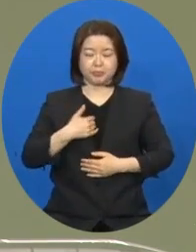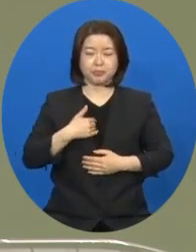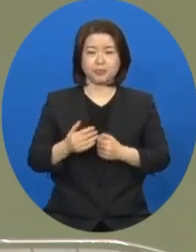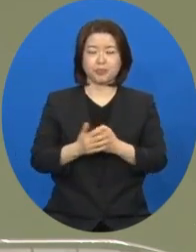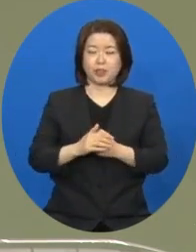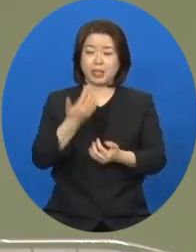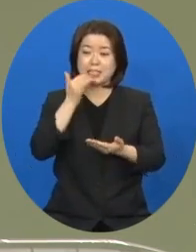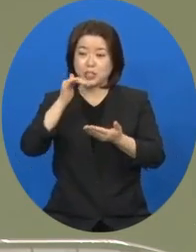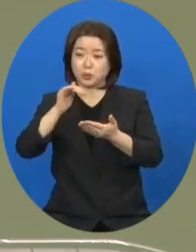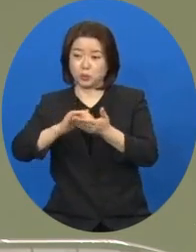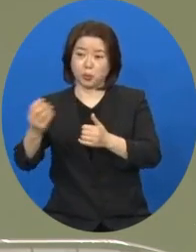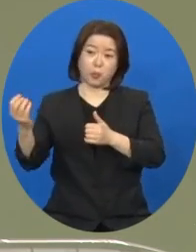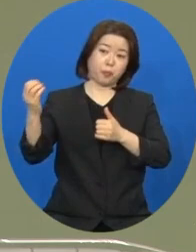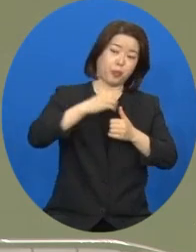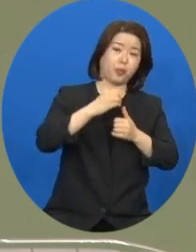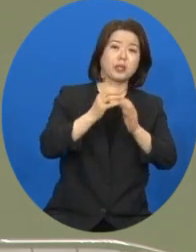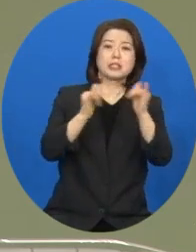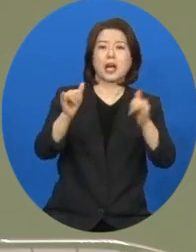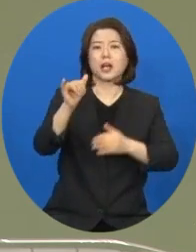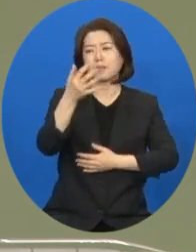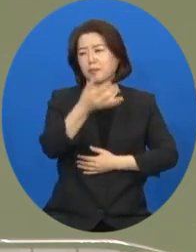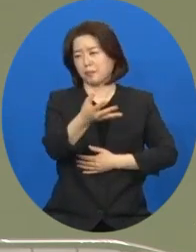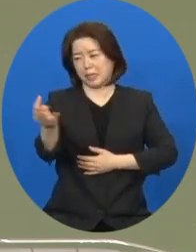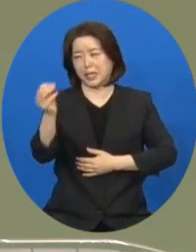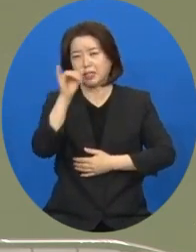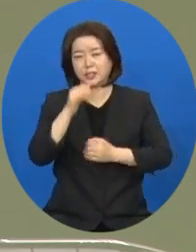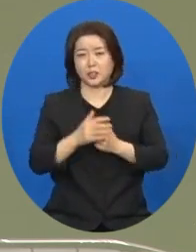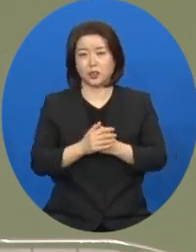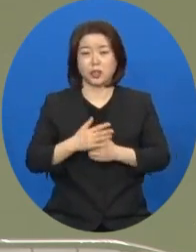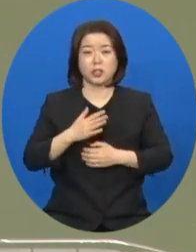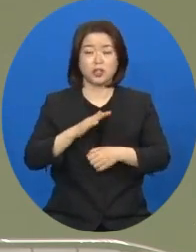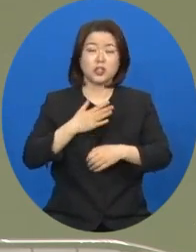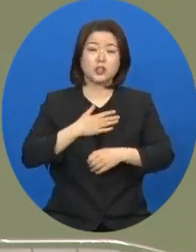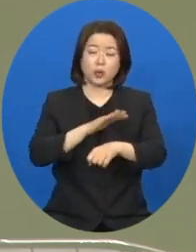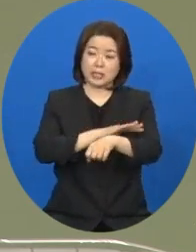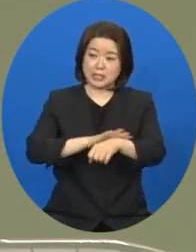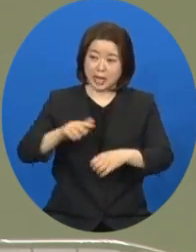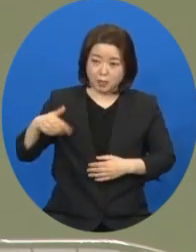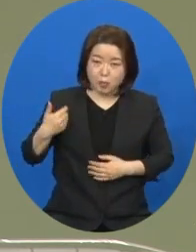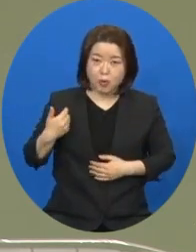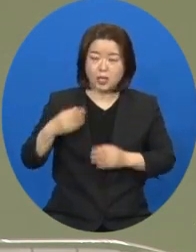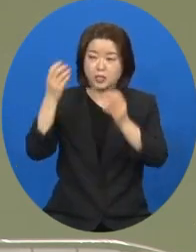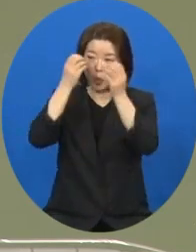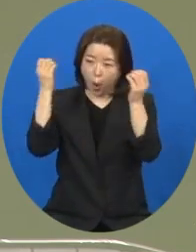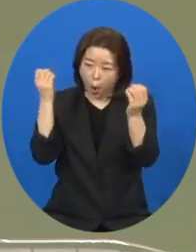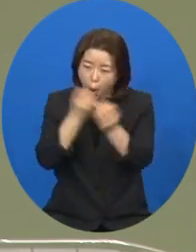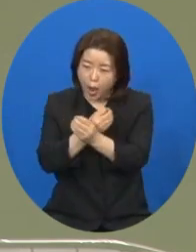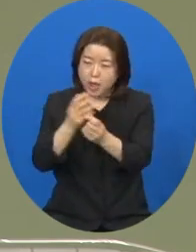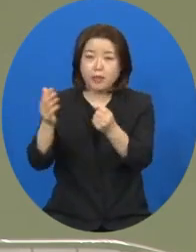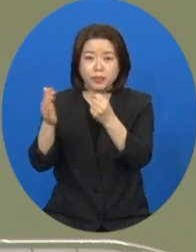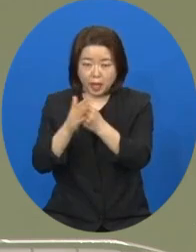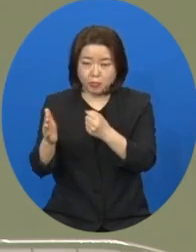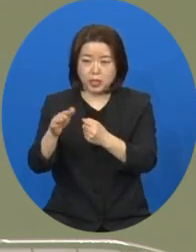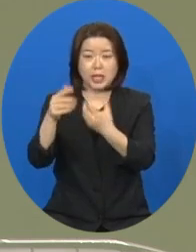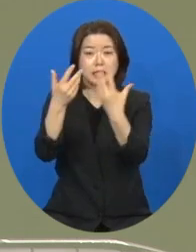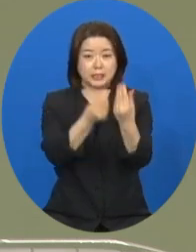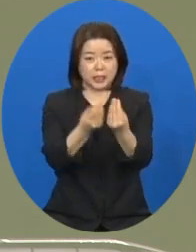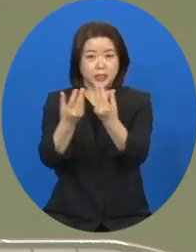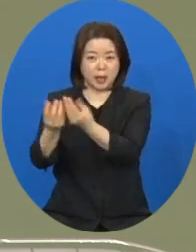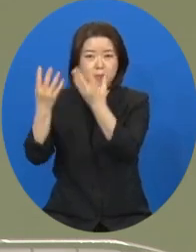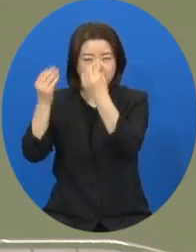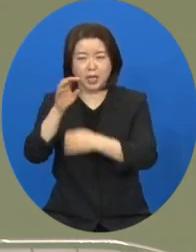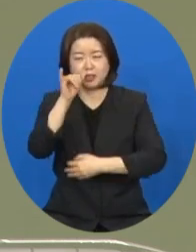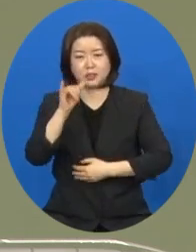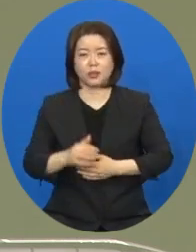돌 던지는 사람들이 있습니다. 저를 잘 몰라서 오해해서 곡해해서 그런 경우가